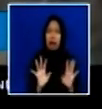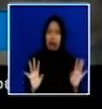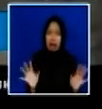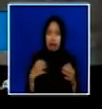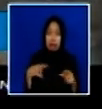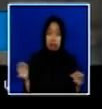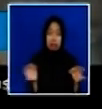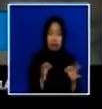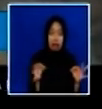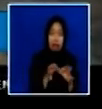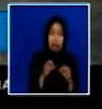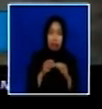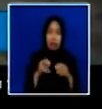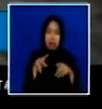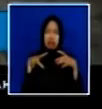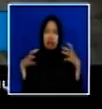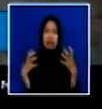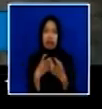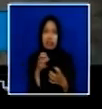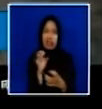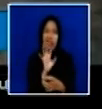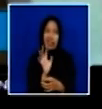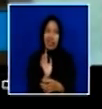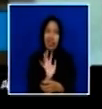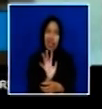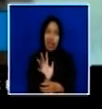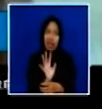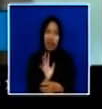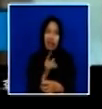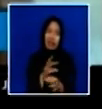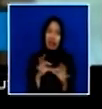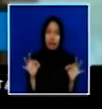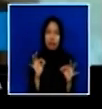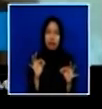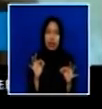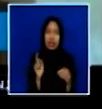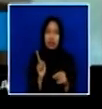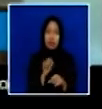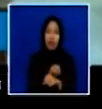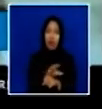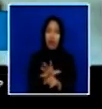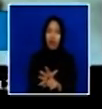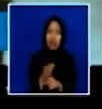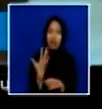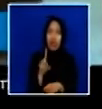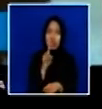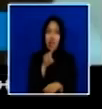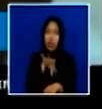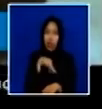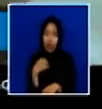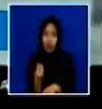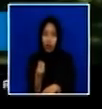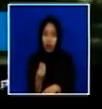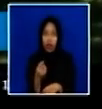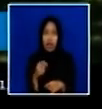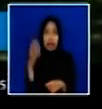nampak tidak tertata rapi karena tidak dirawat selama masa panomi yang sudah satu tahun menurut Kepala Sekolah SMA Negeri 2